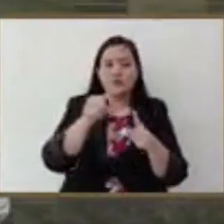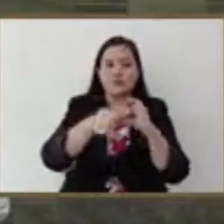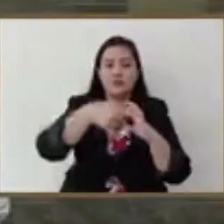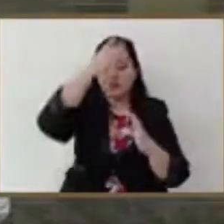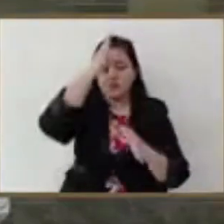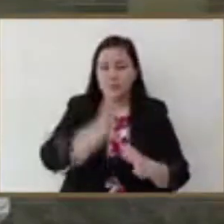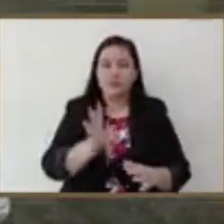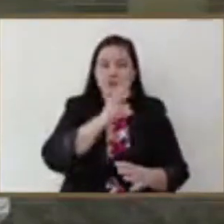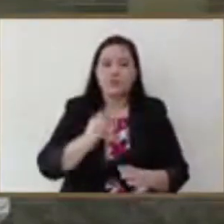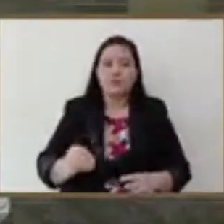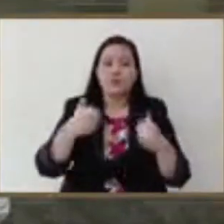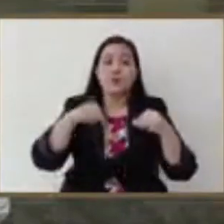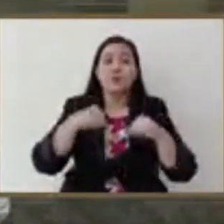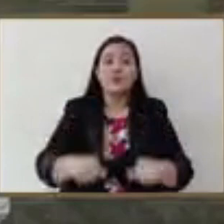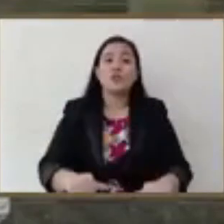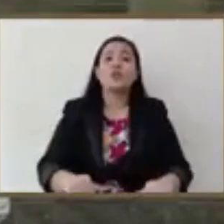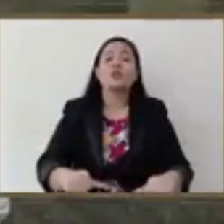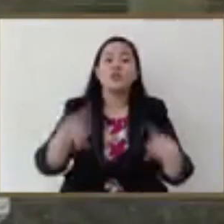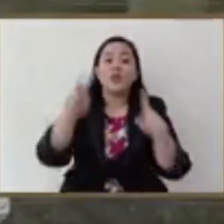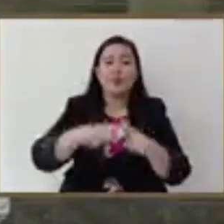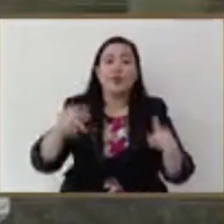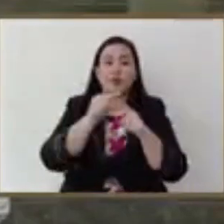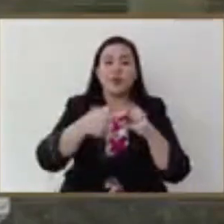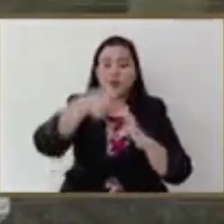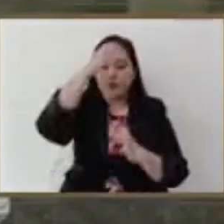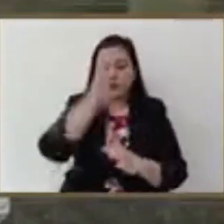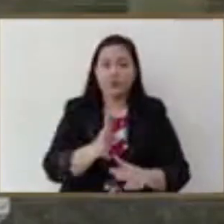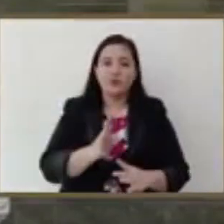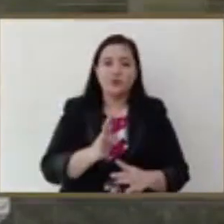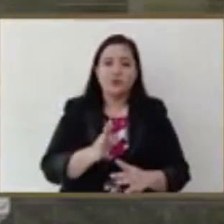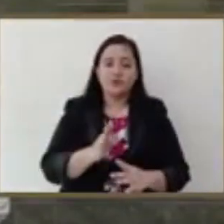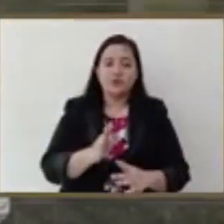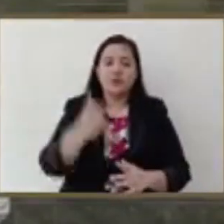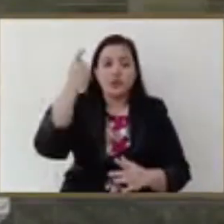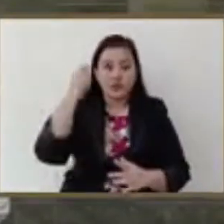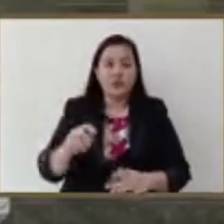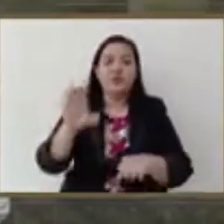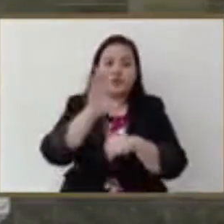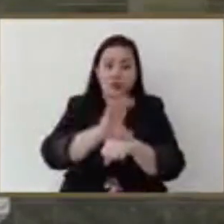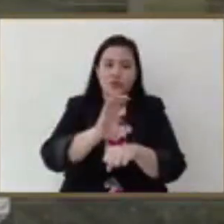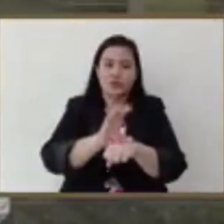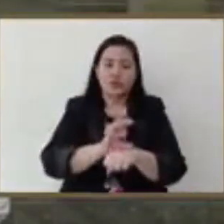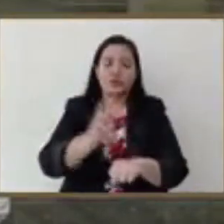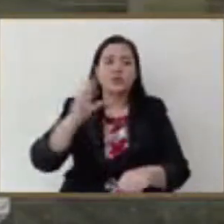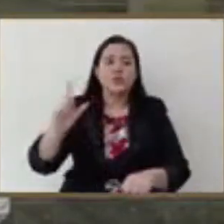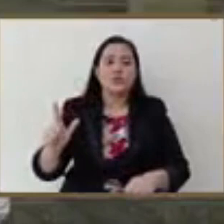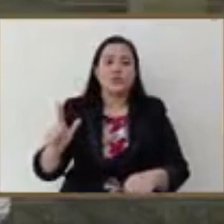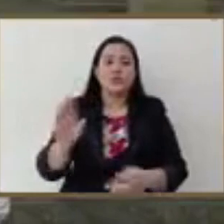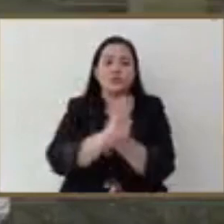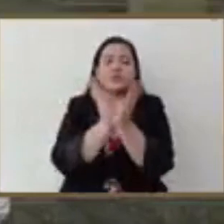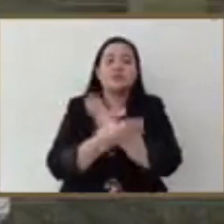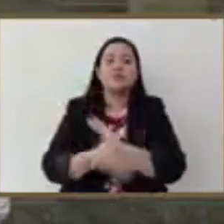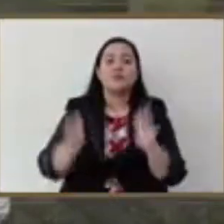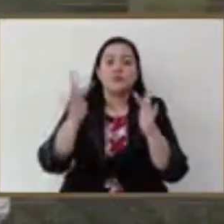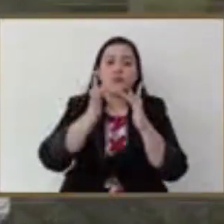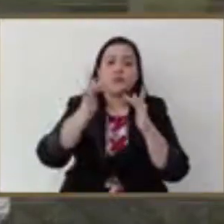and keeping the Word of God, the church will be connected to God. You see,